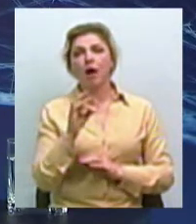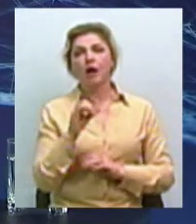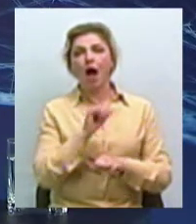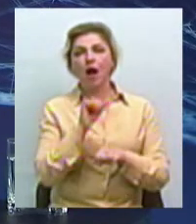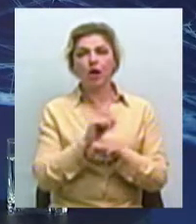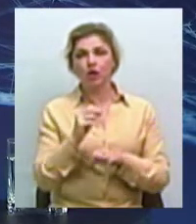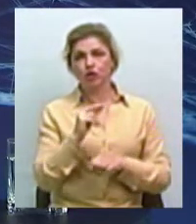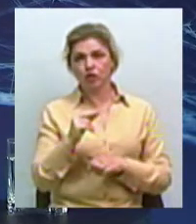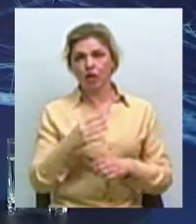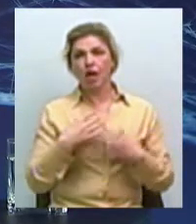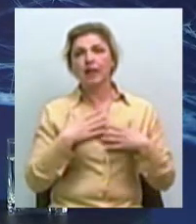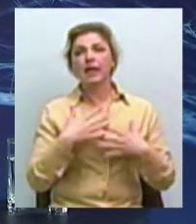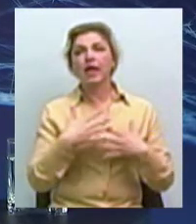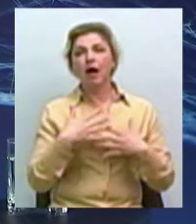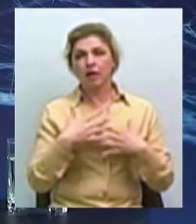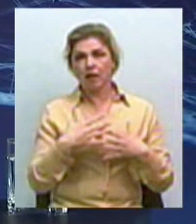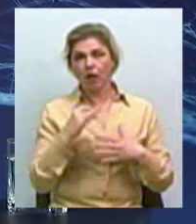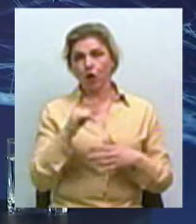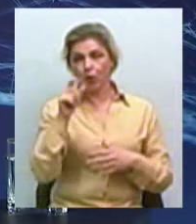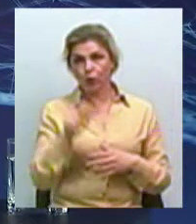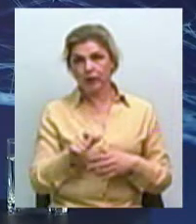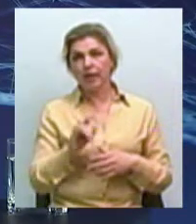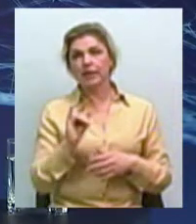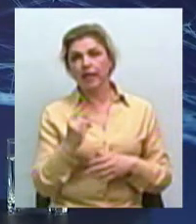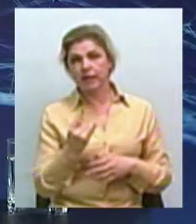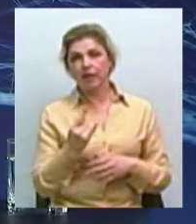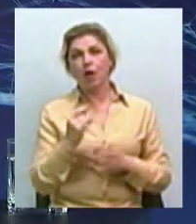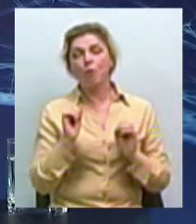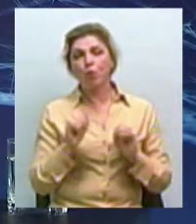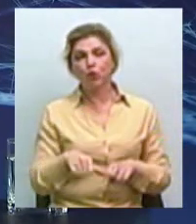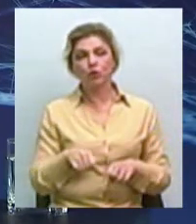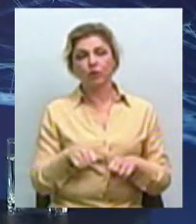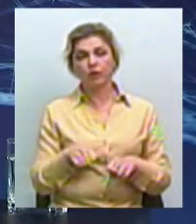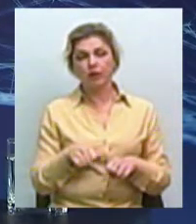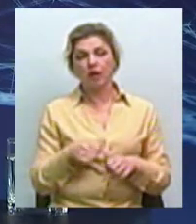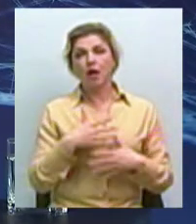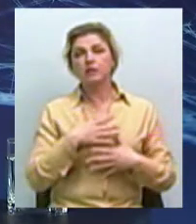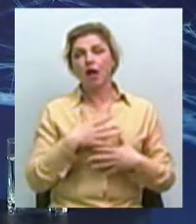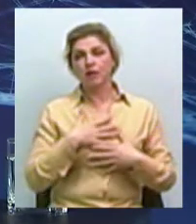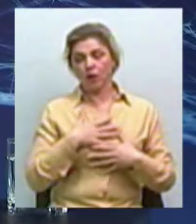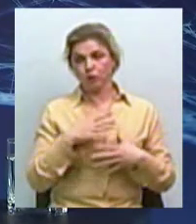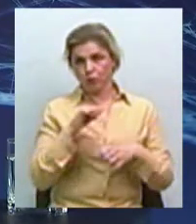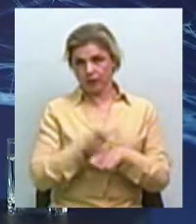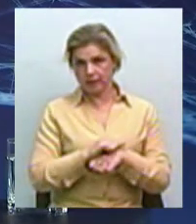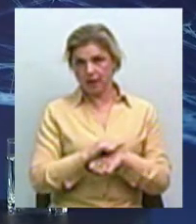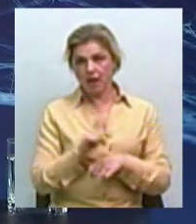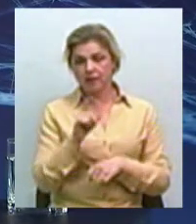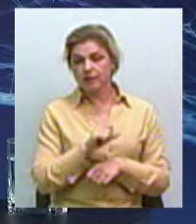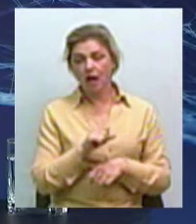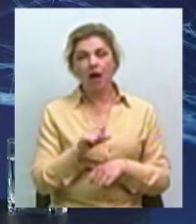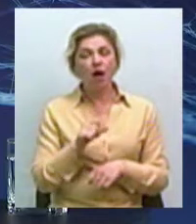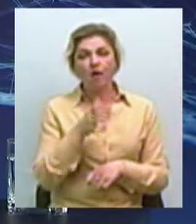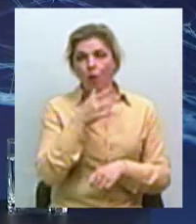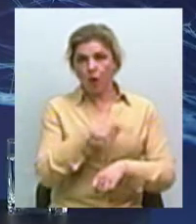дихальної мускулатури. І дитина, вона може просто-напросто задихнутися за лічені години